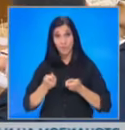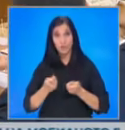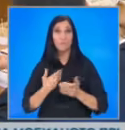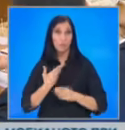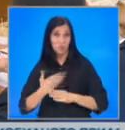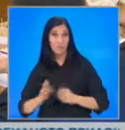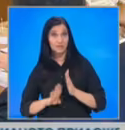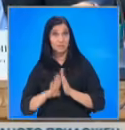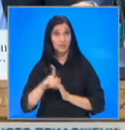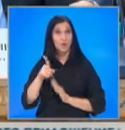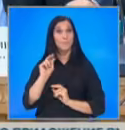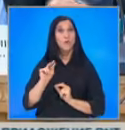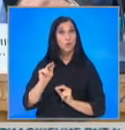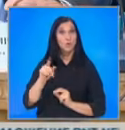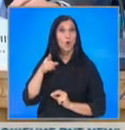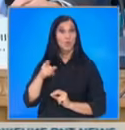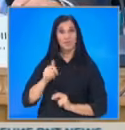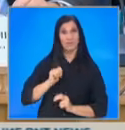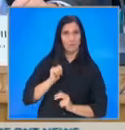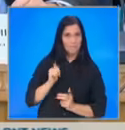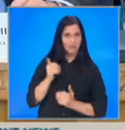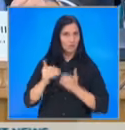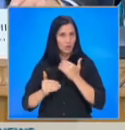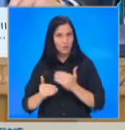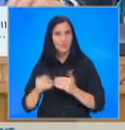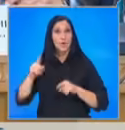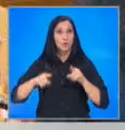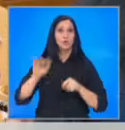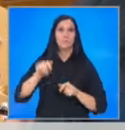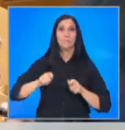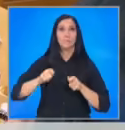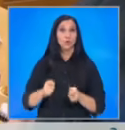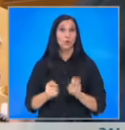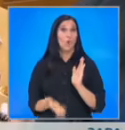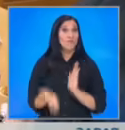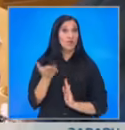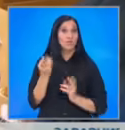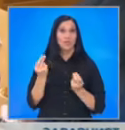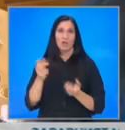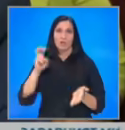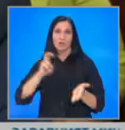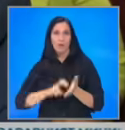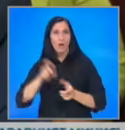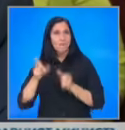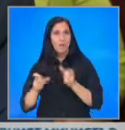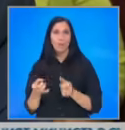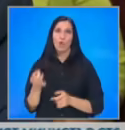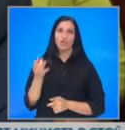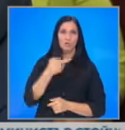Той предупреди, че ако тази тенденция се запази, регулаторът ще бъде принуден да увеличи цените на тока и парното от нова година.